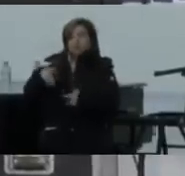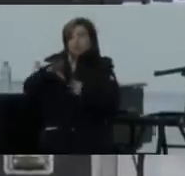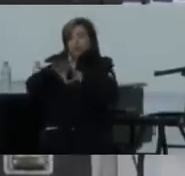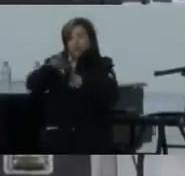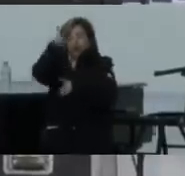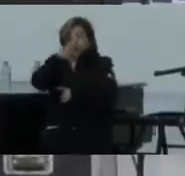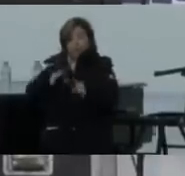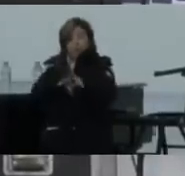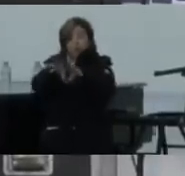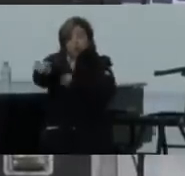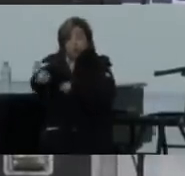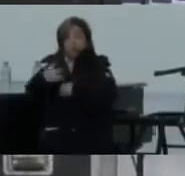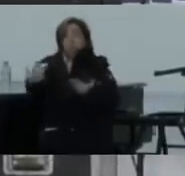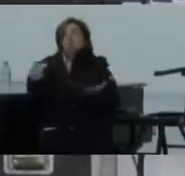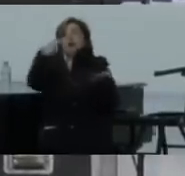tecnici.